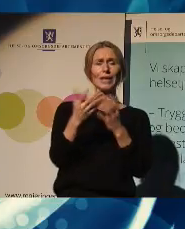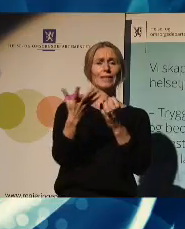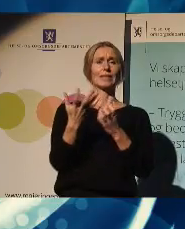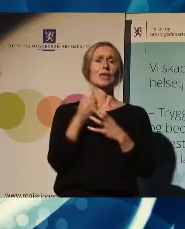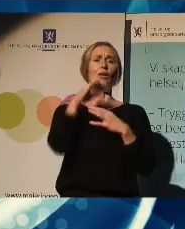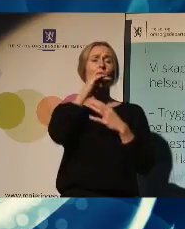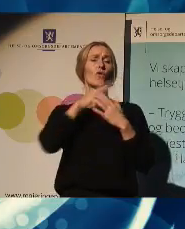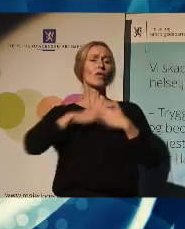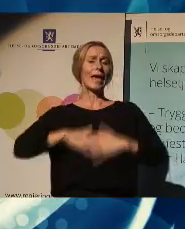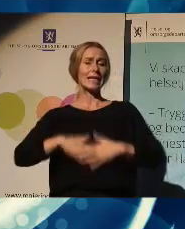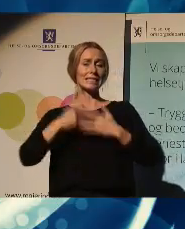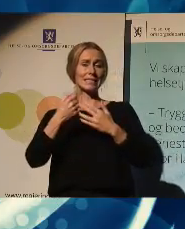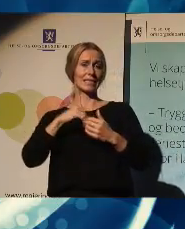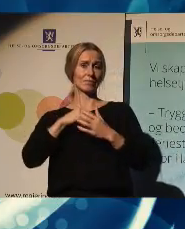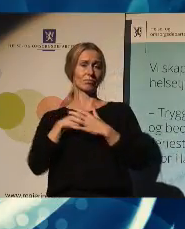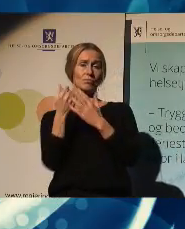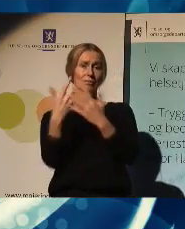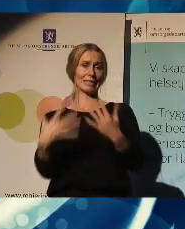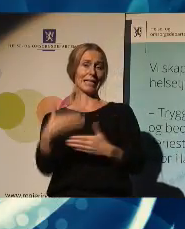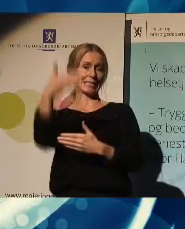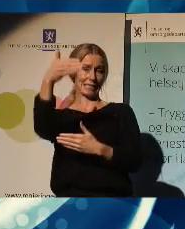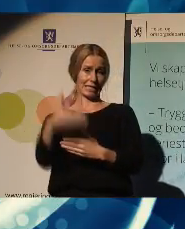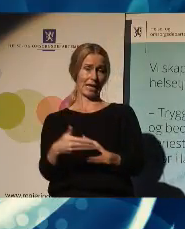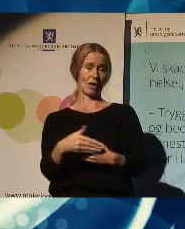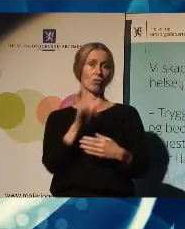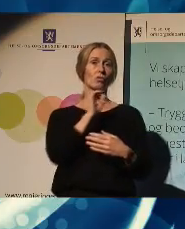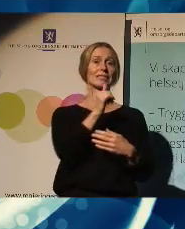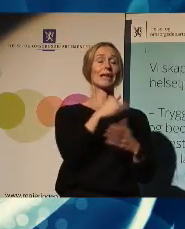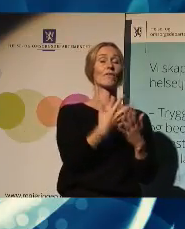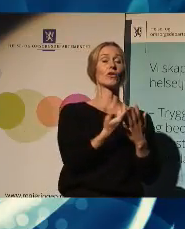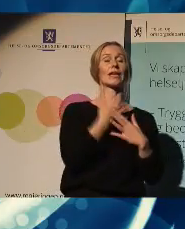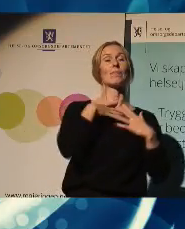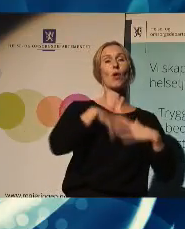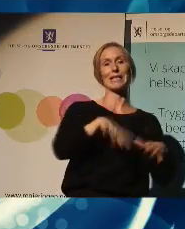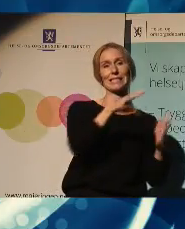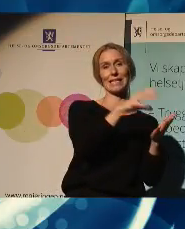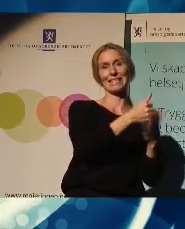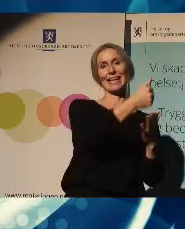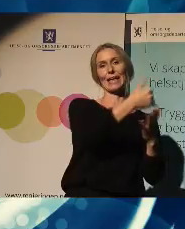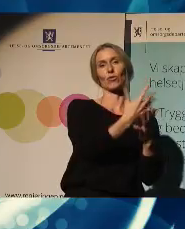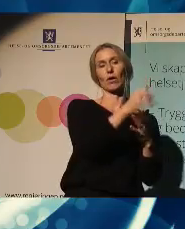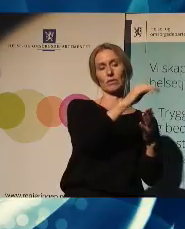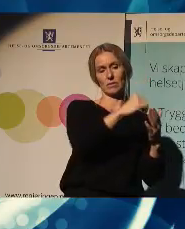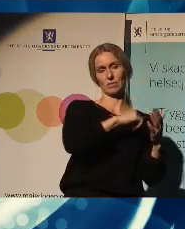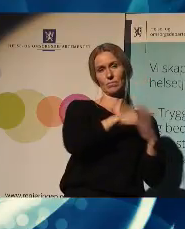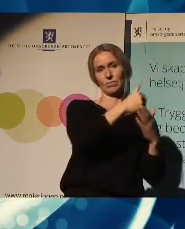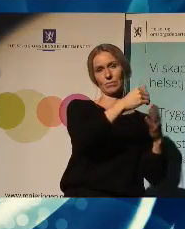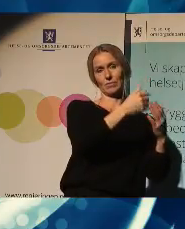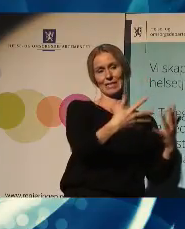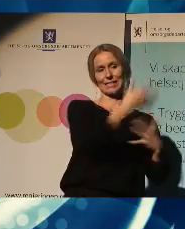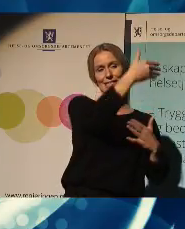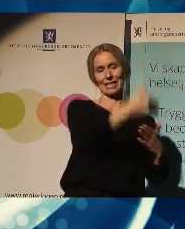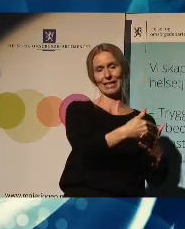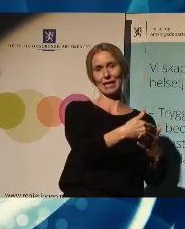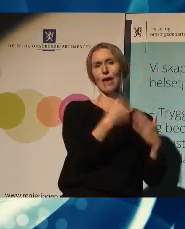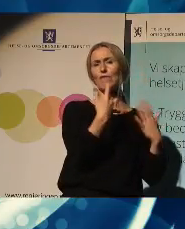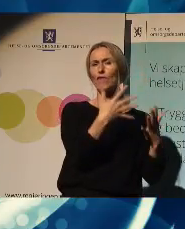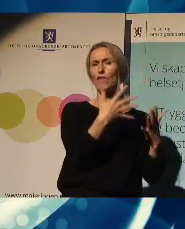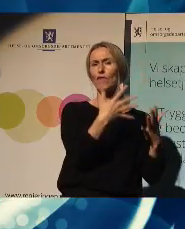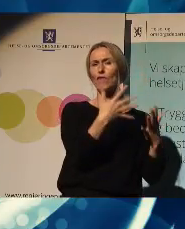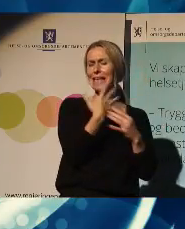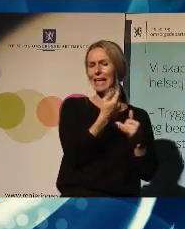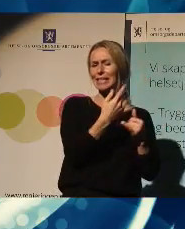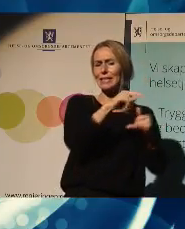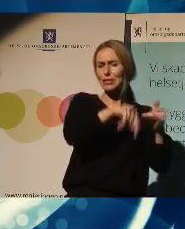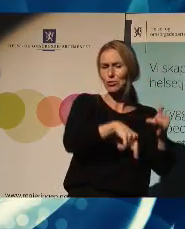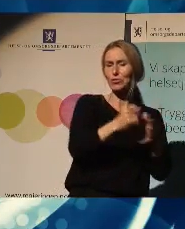Folkehelsas nettside, og selvfølgelig også på Helsedirektoratets nettside. Alt dette her pleier man som regel å si til slutt, men jeg tenkte jeg skulle ta det til